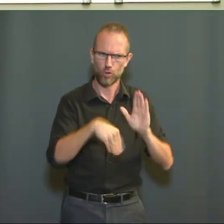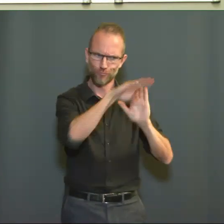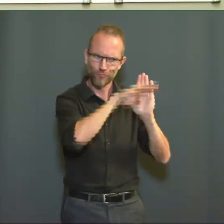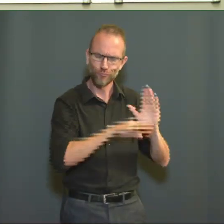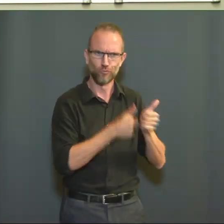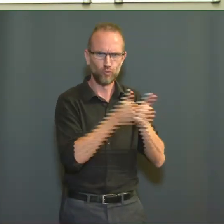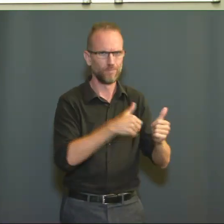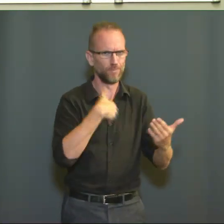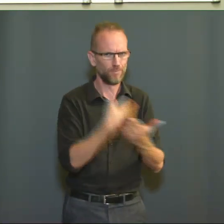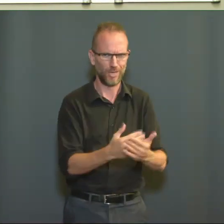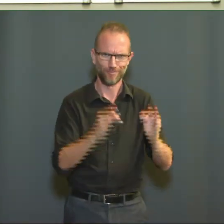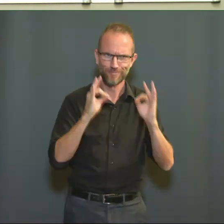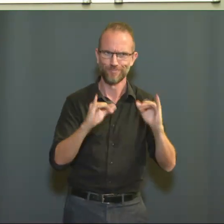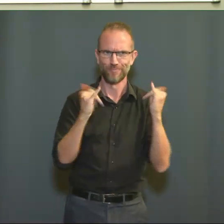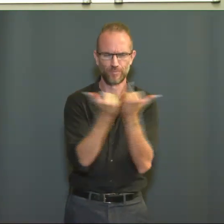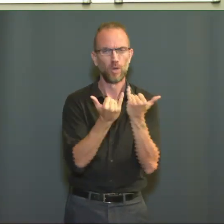réelle diminution.